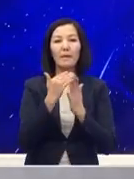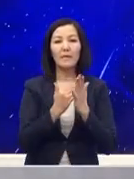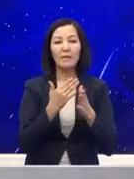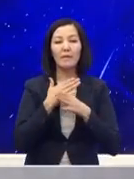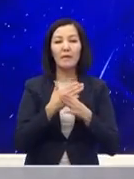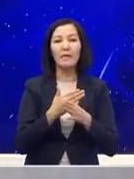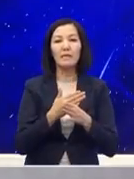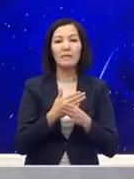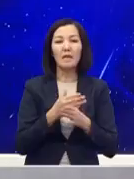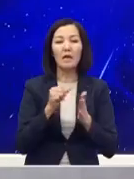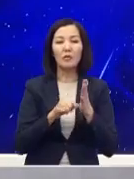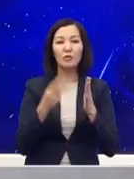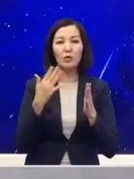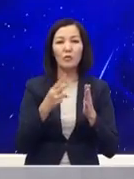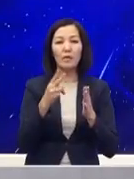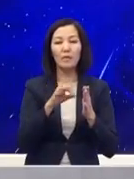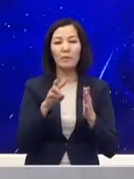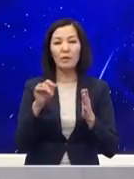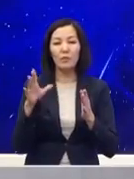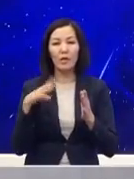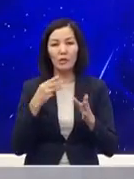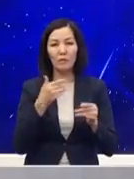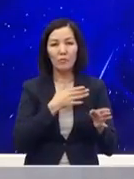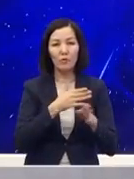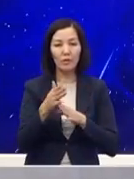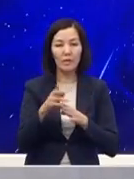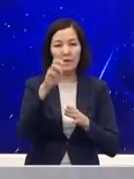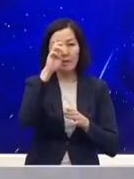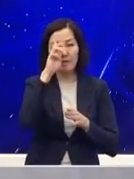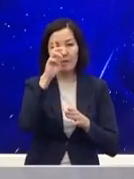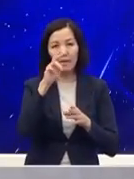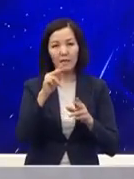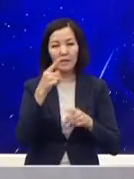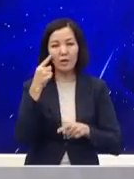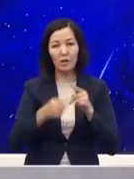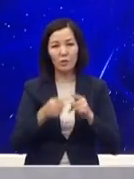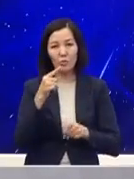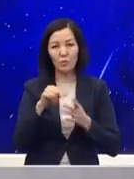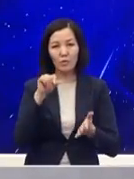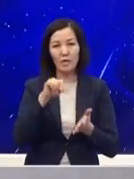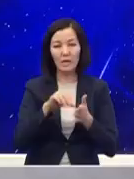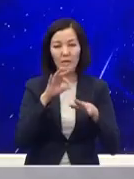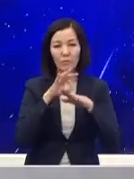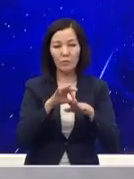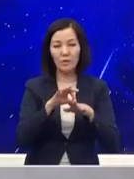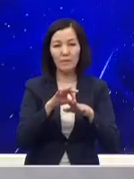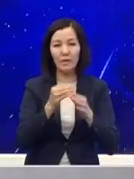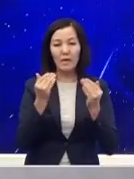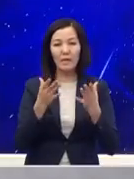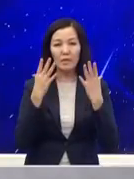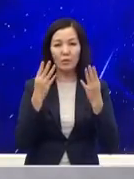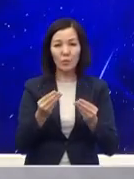652 миллион 242 мың теңге қаражат бөлініп, мемлекеттік ашық конкурс өткізіліп, қазіргі